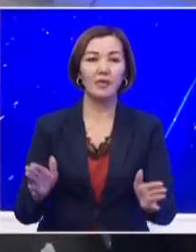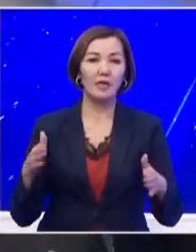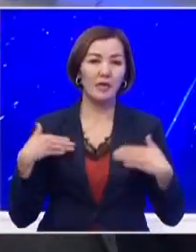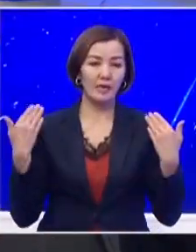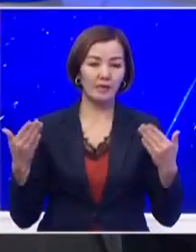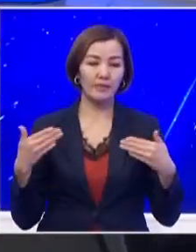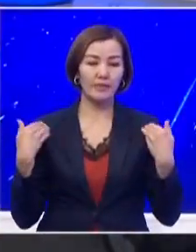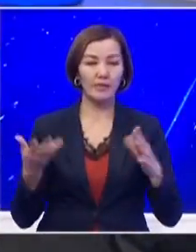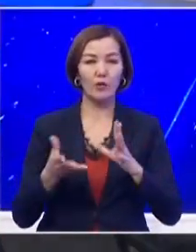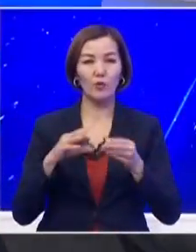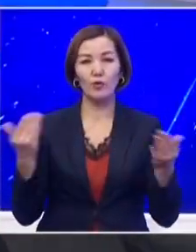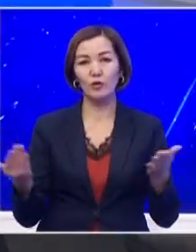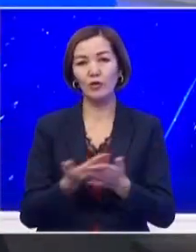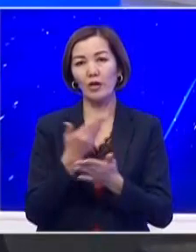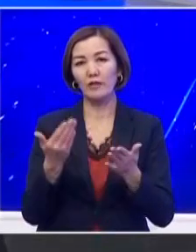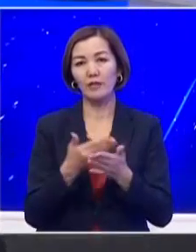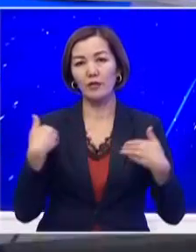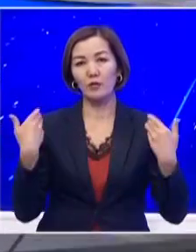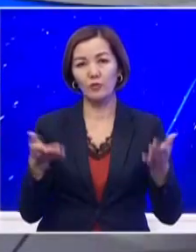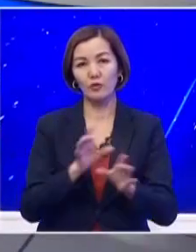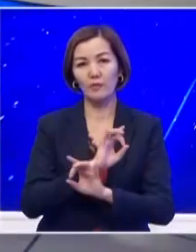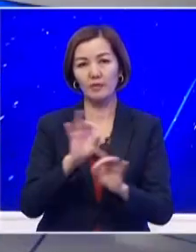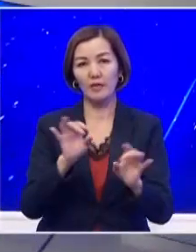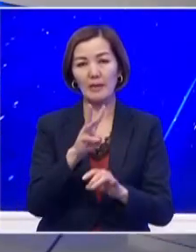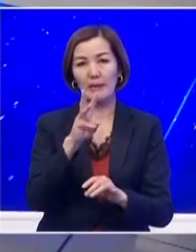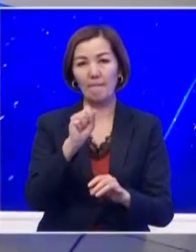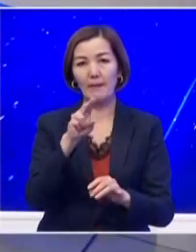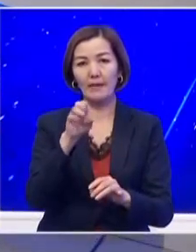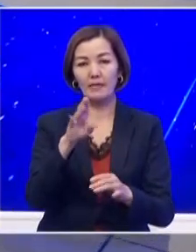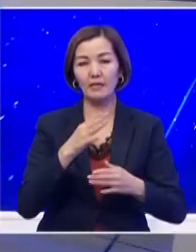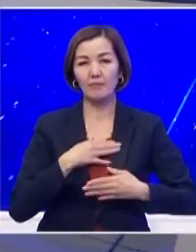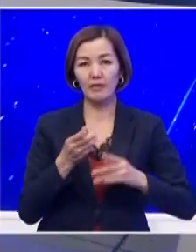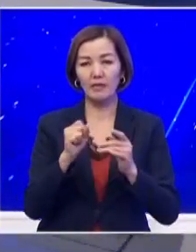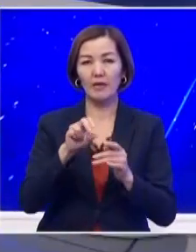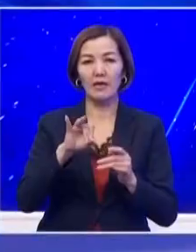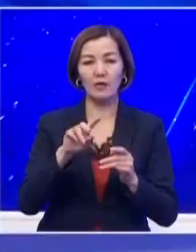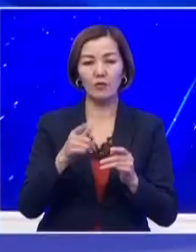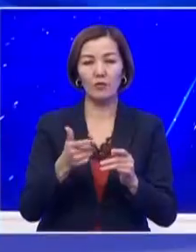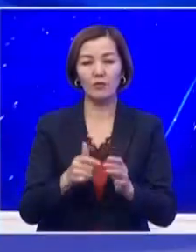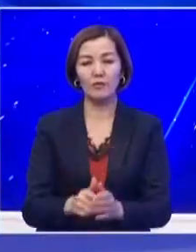Армысыздар, эфирде қорытынды жаңалықтар. Студияда Мадина Мұратбекқызы, сурда аудармада Айгүл Жұмашқызы.